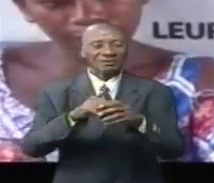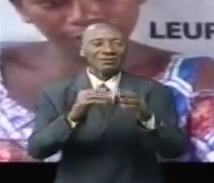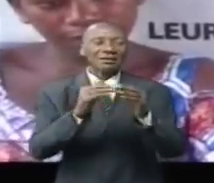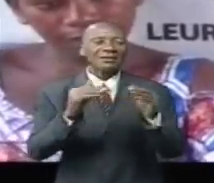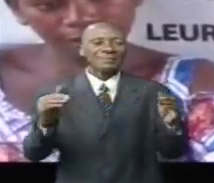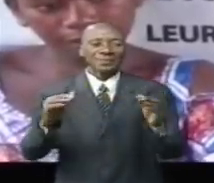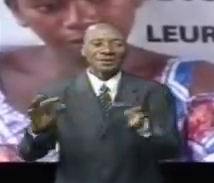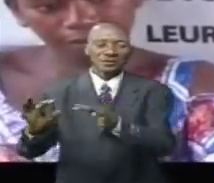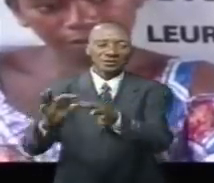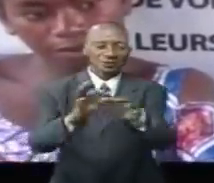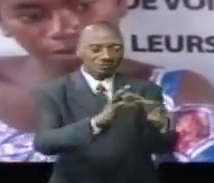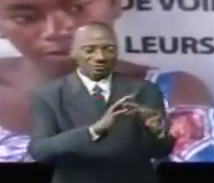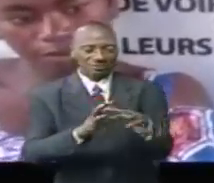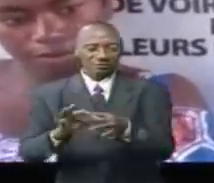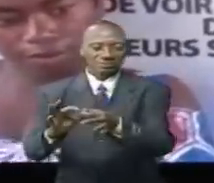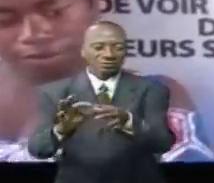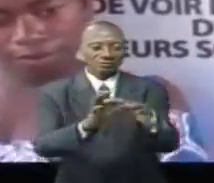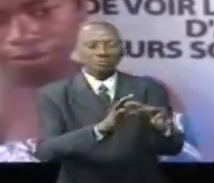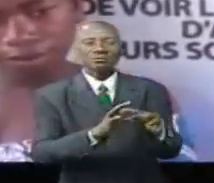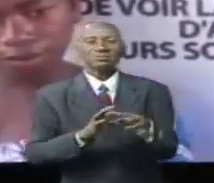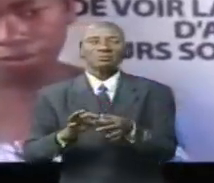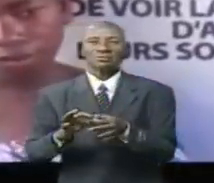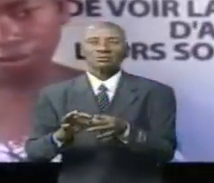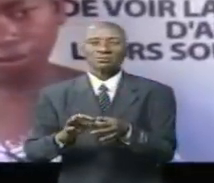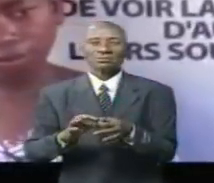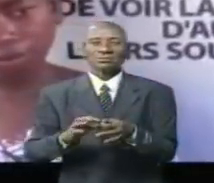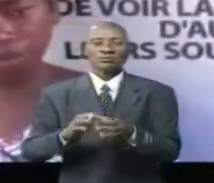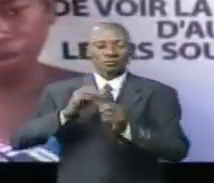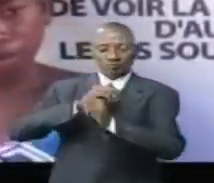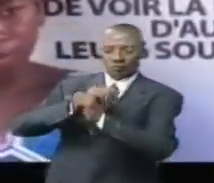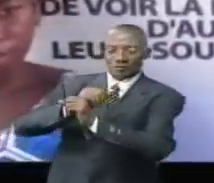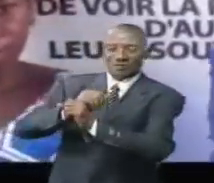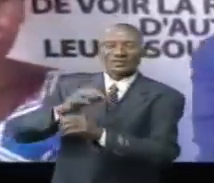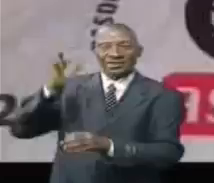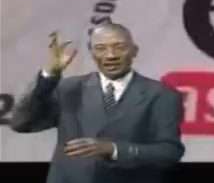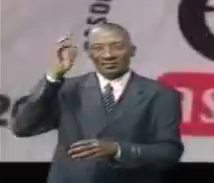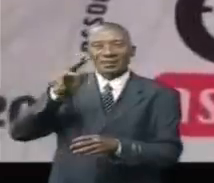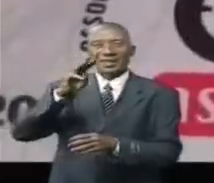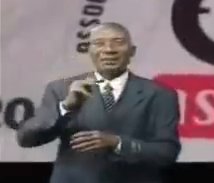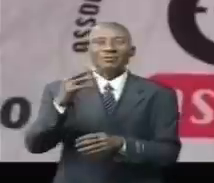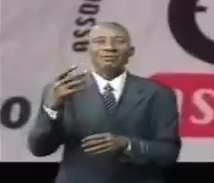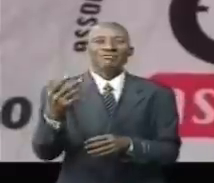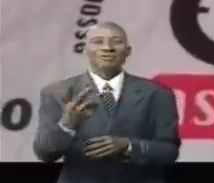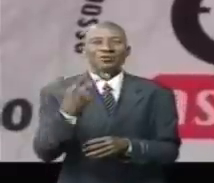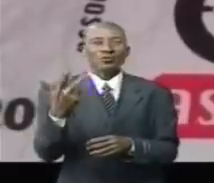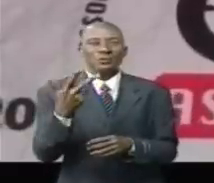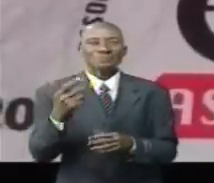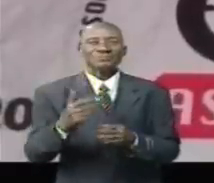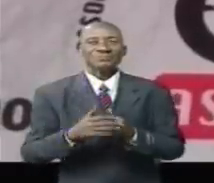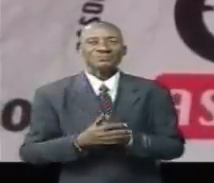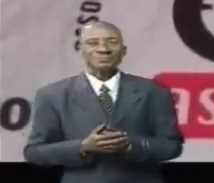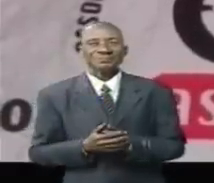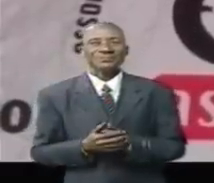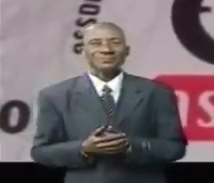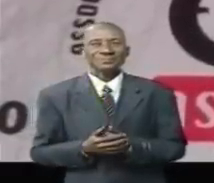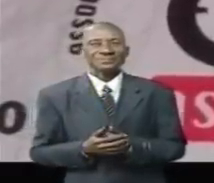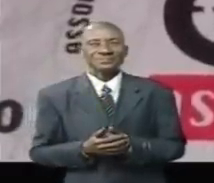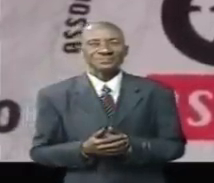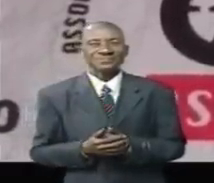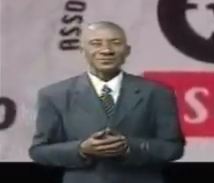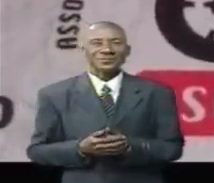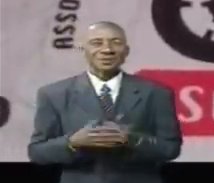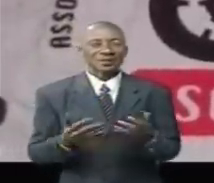FRDC contre l'agression par les M23. Cependant, la Solomon Casbel